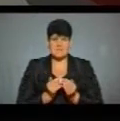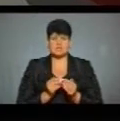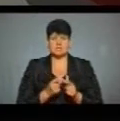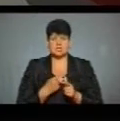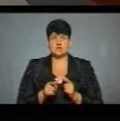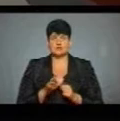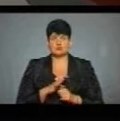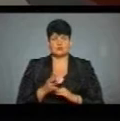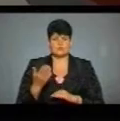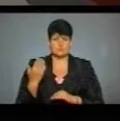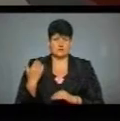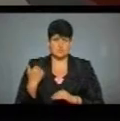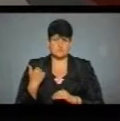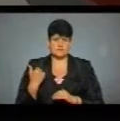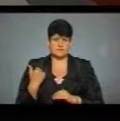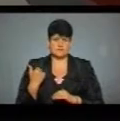було до